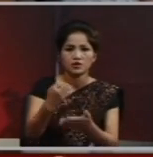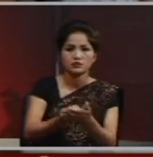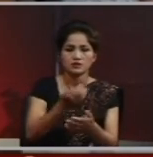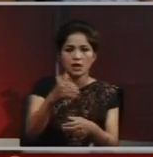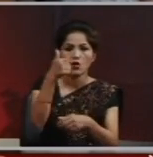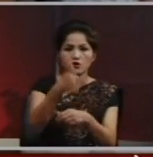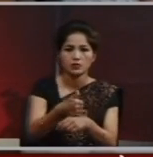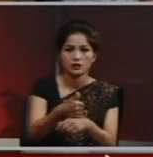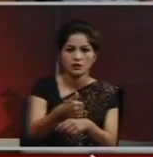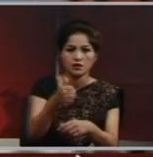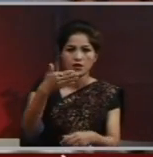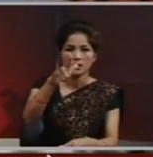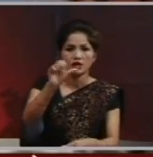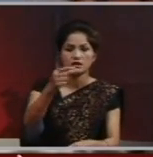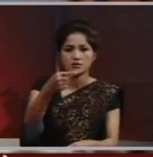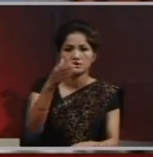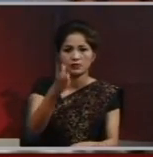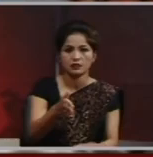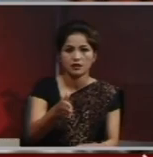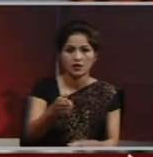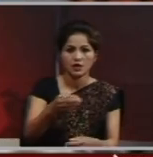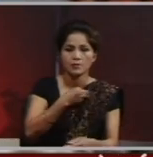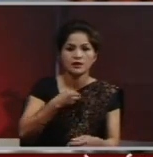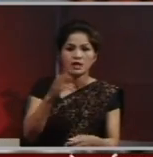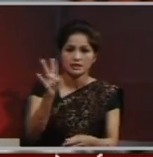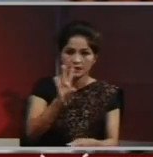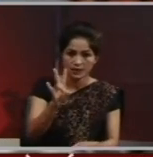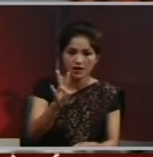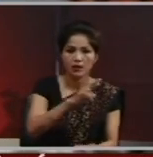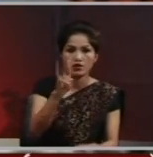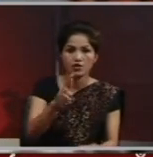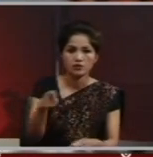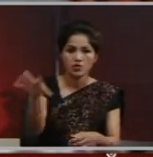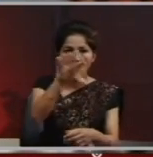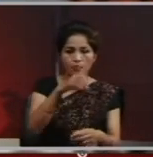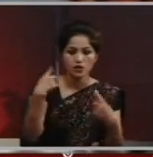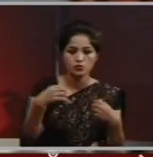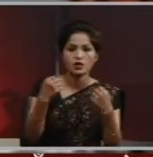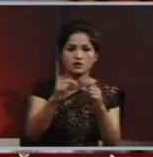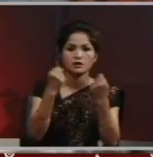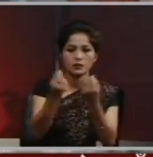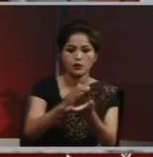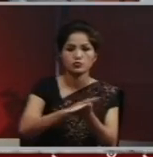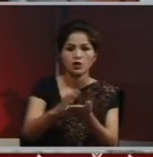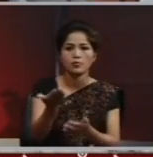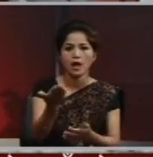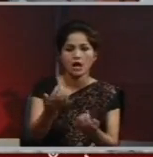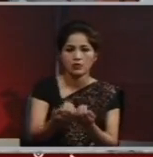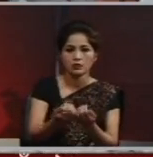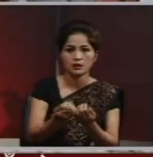एसोसिएसनका अध्यक्ष लेजन महर्जनले मेडिकल शिक्षा र समग्र स्वास्थ्य क्षेत्र सुधारको माग